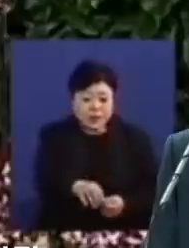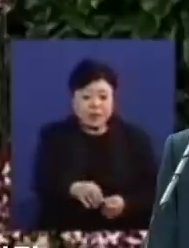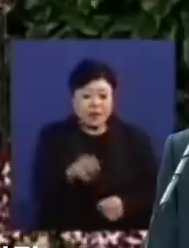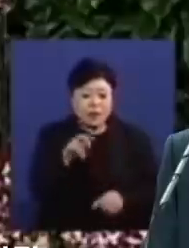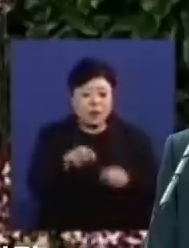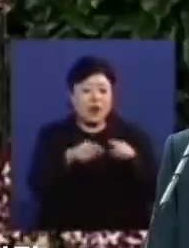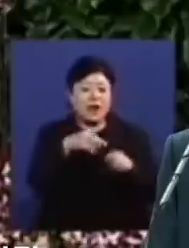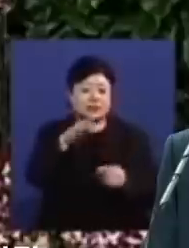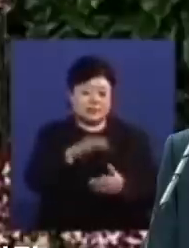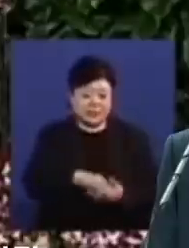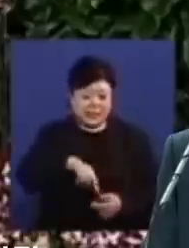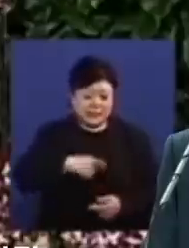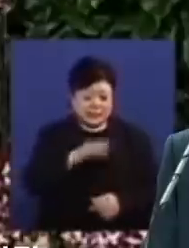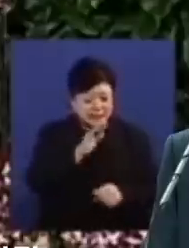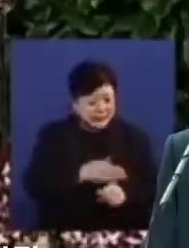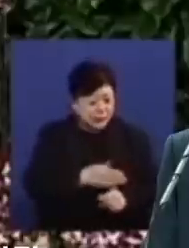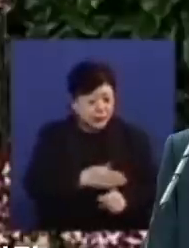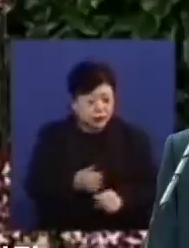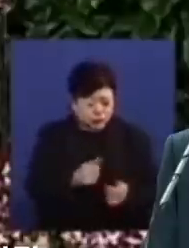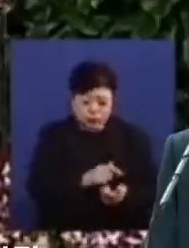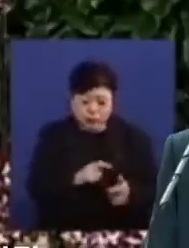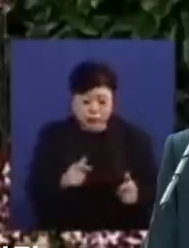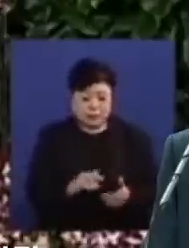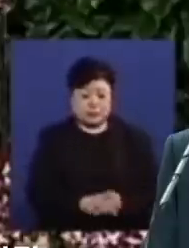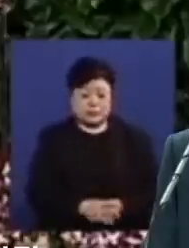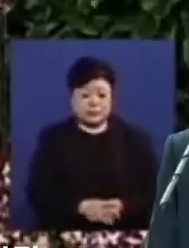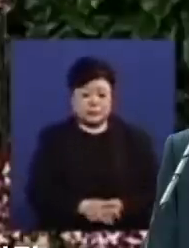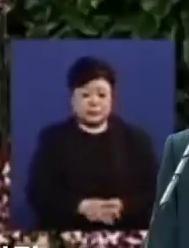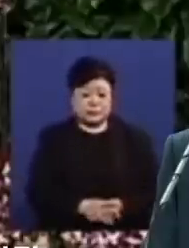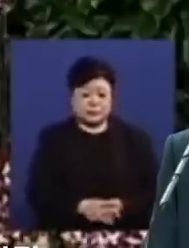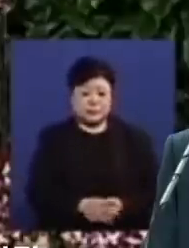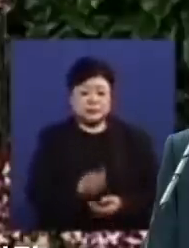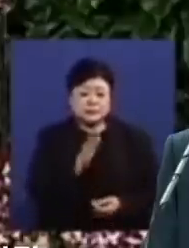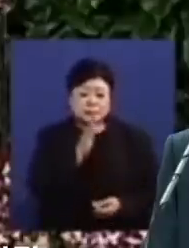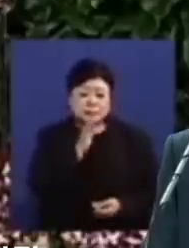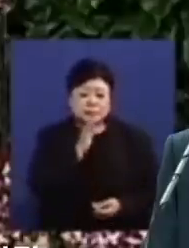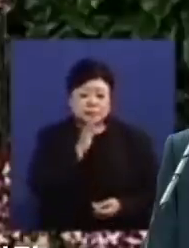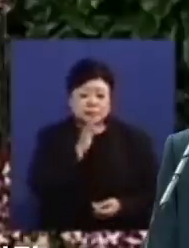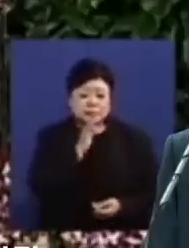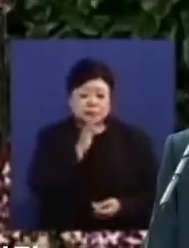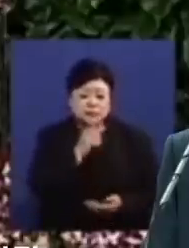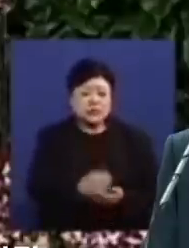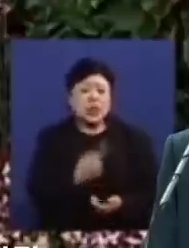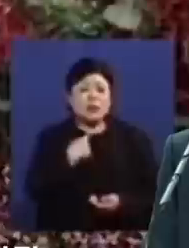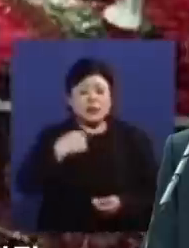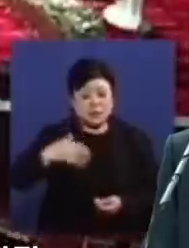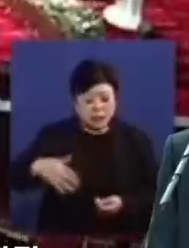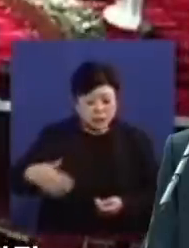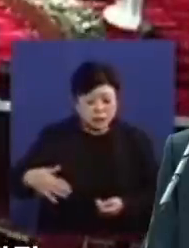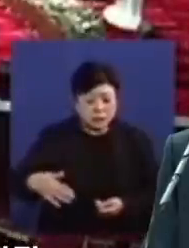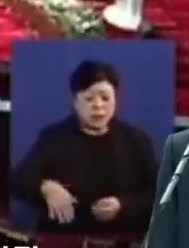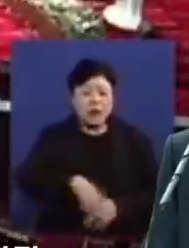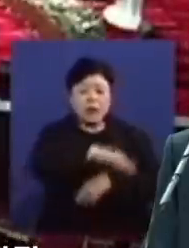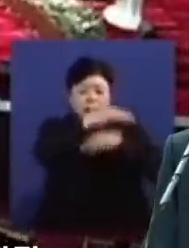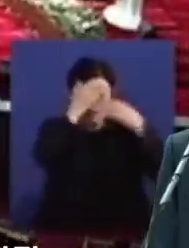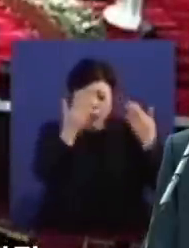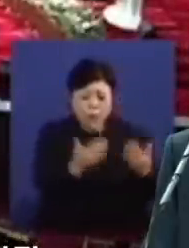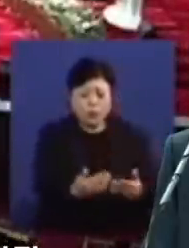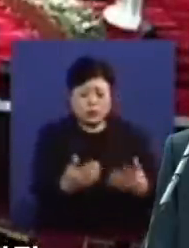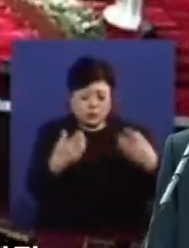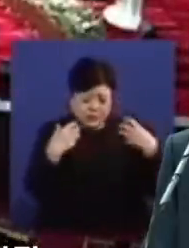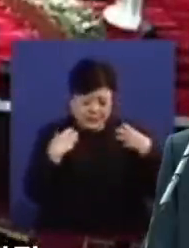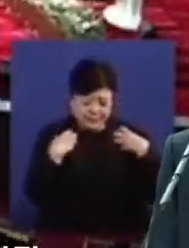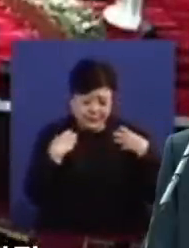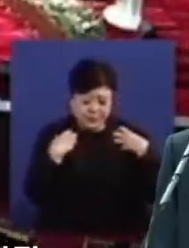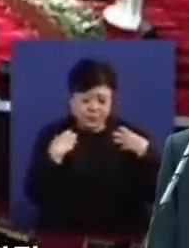것입니다. 자기가 잘못해서 죽는 것은 어찌할 도리 없지만은 짓지 않은 죄를 전부 책임지고